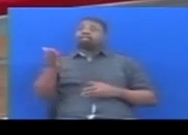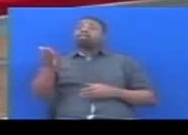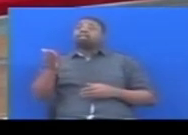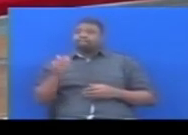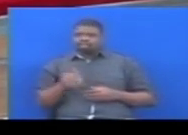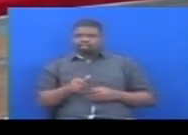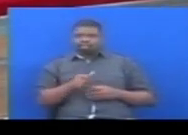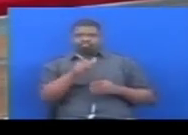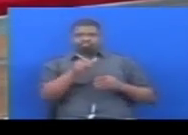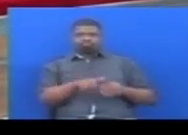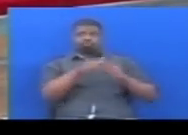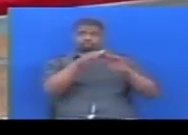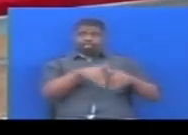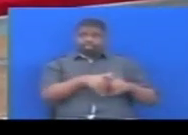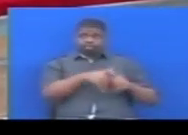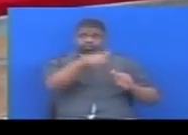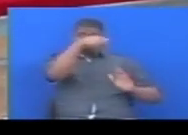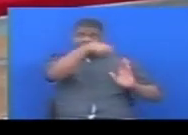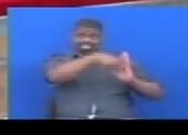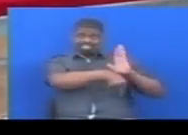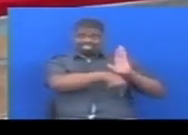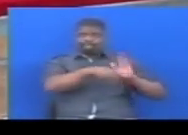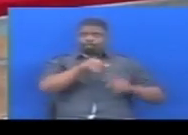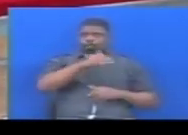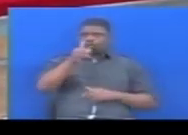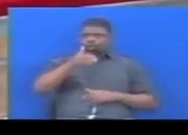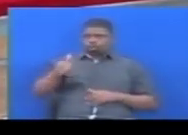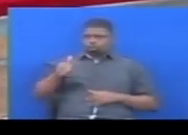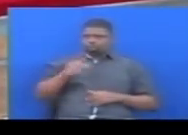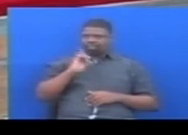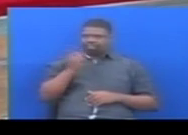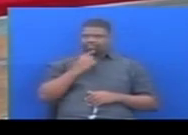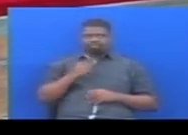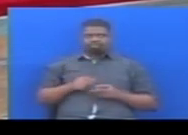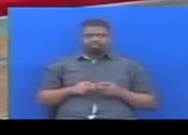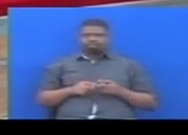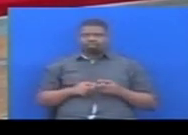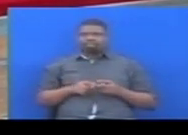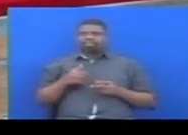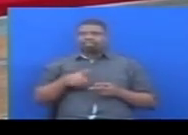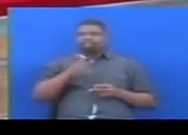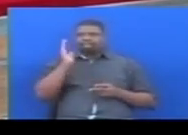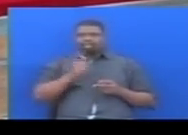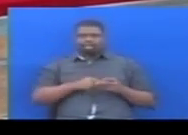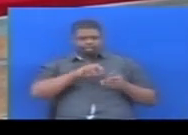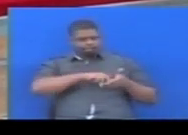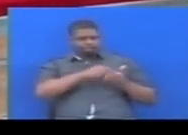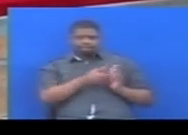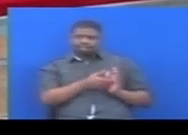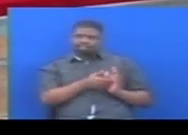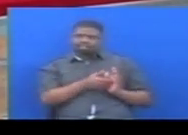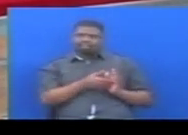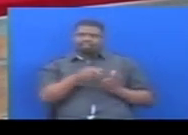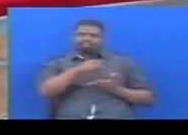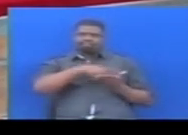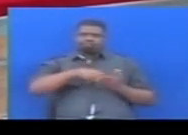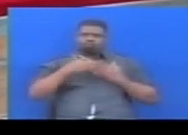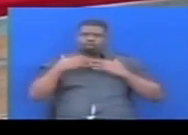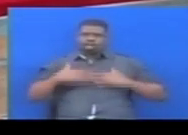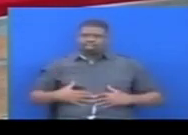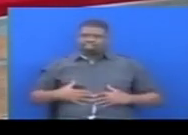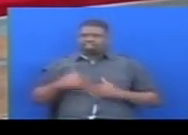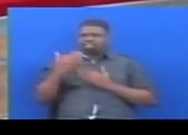Kusini kama ifuatavyo. Mheshimiwa Naibu Spika, serikali inatekeleza mpango wa kuboresha vituo vya afya nchini, ambapo